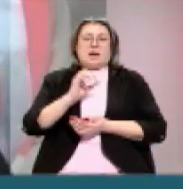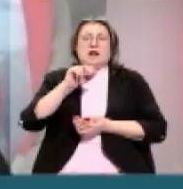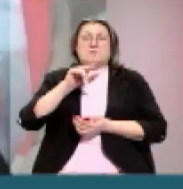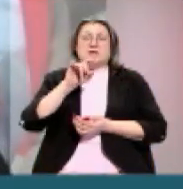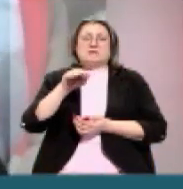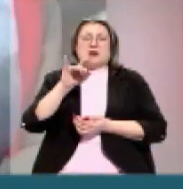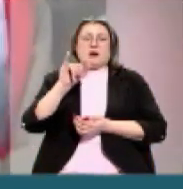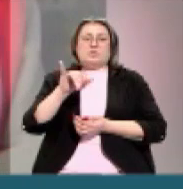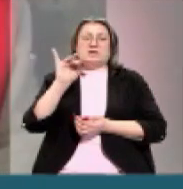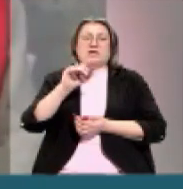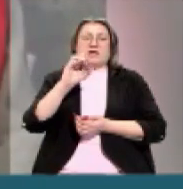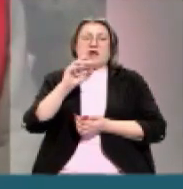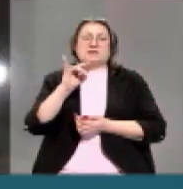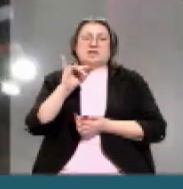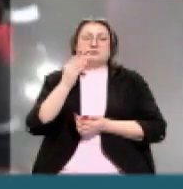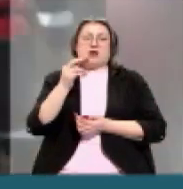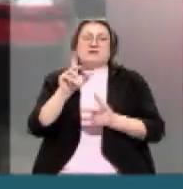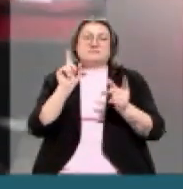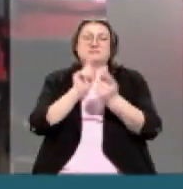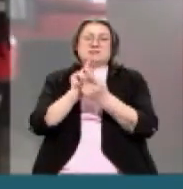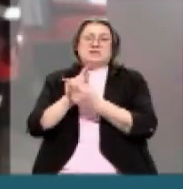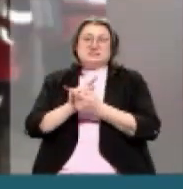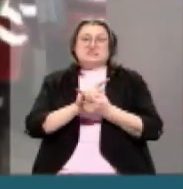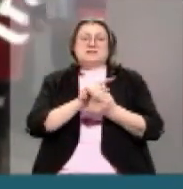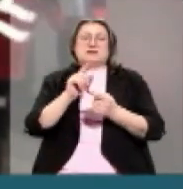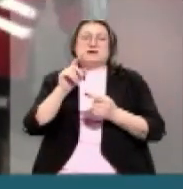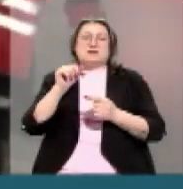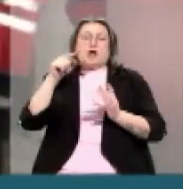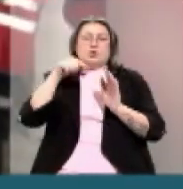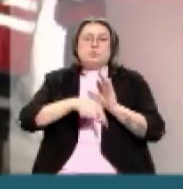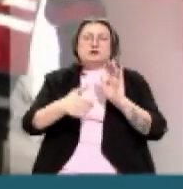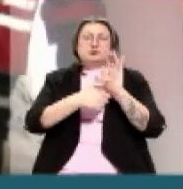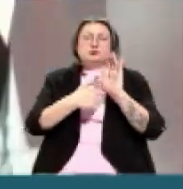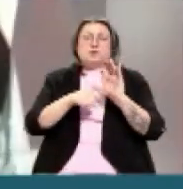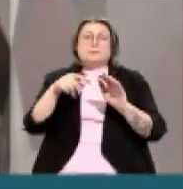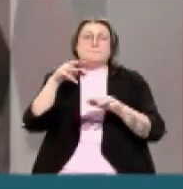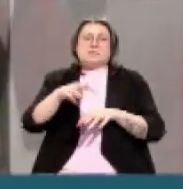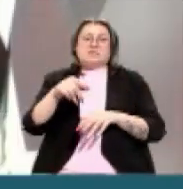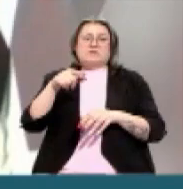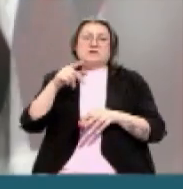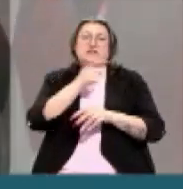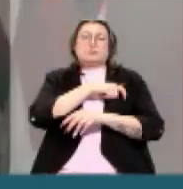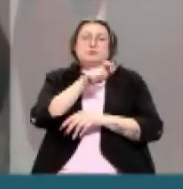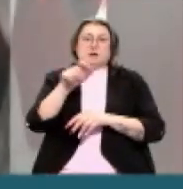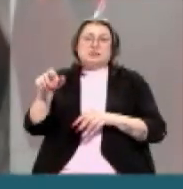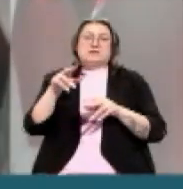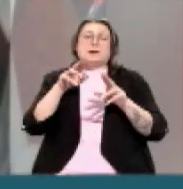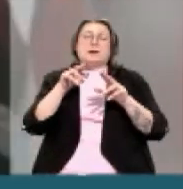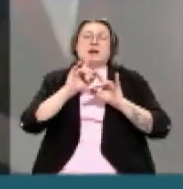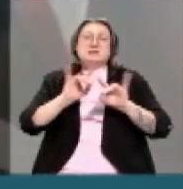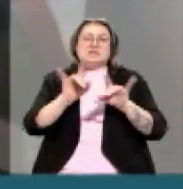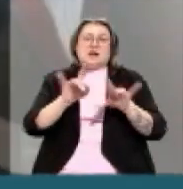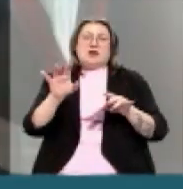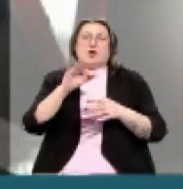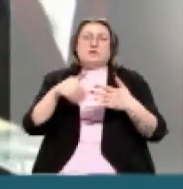Альберт Рау и Екатерина Смышляева встретились с шахтерами и горняками на глубине 600 метров. Депутаты Мажилиса парламента